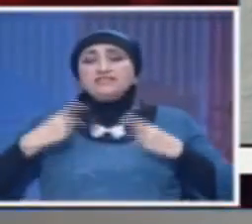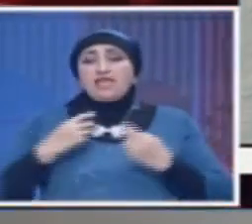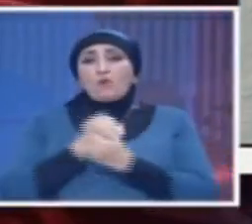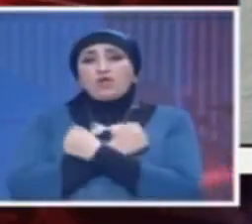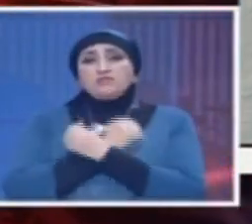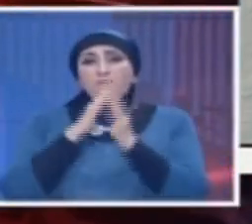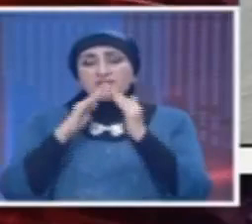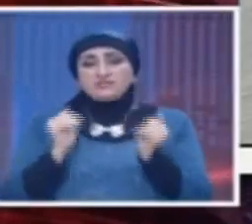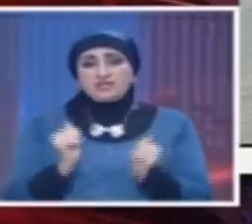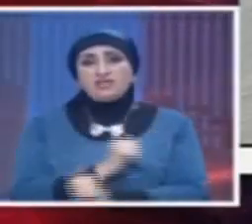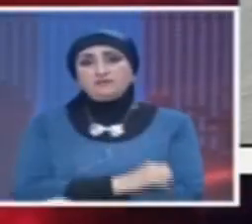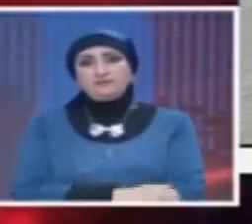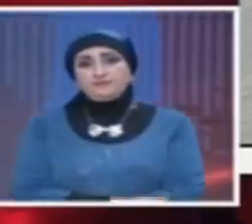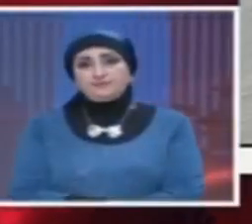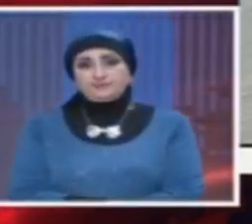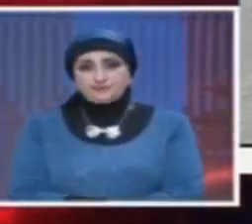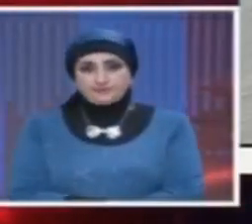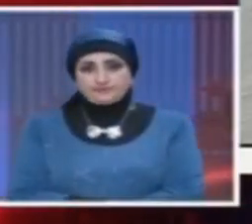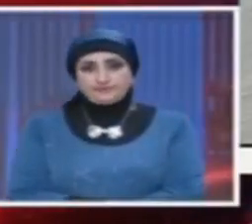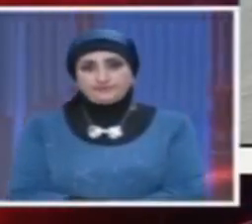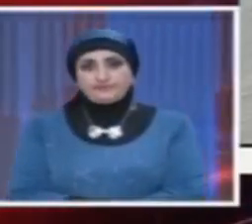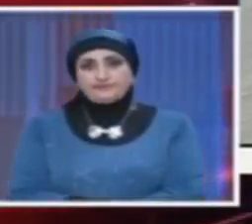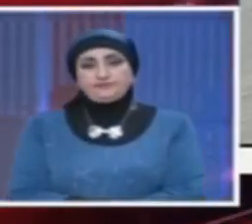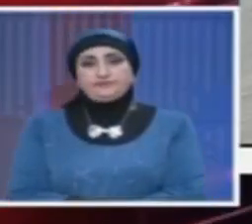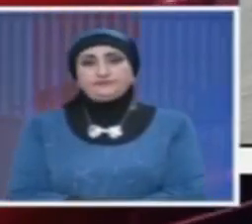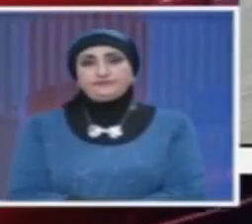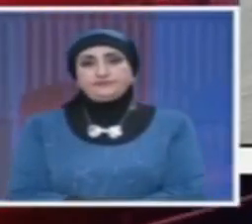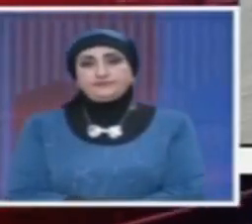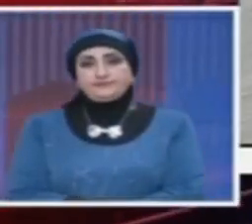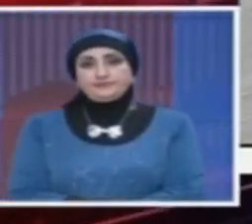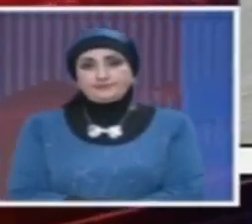السياحة والأثار المصرية.